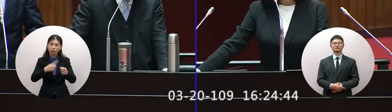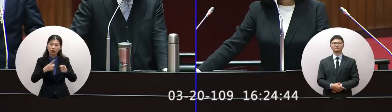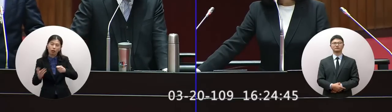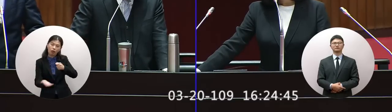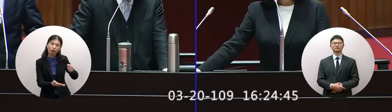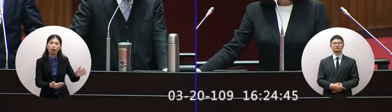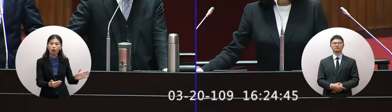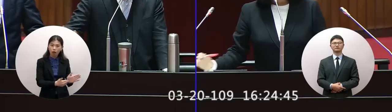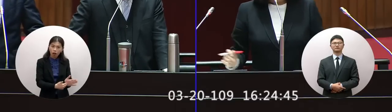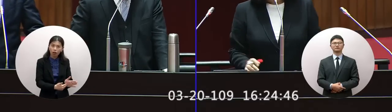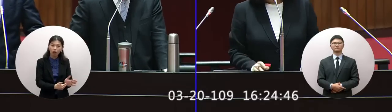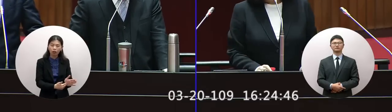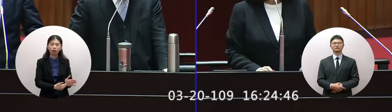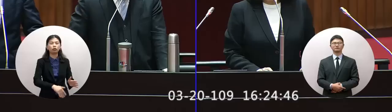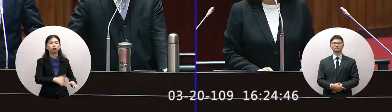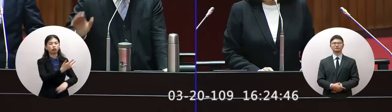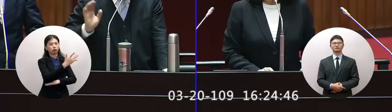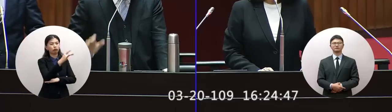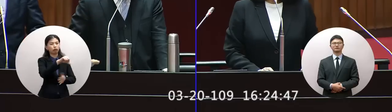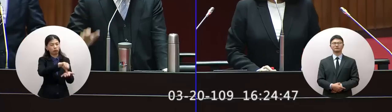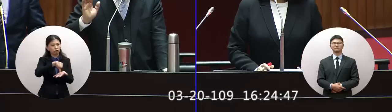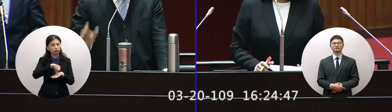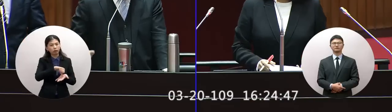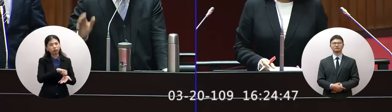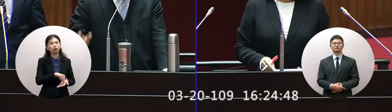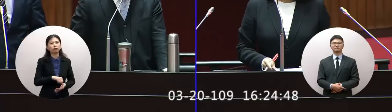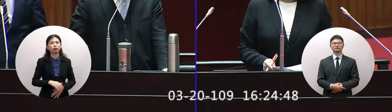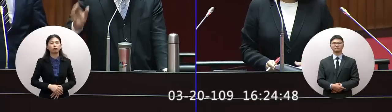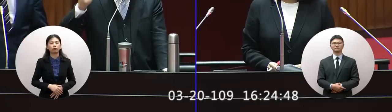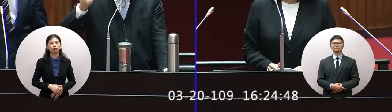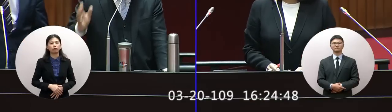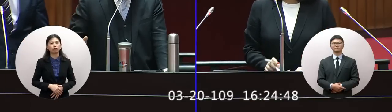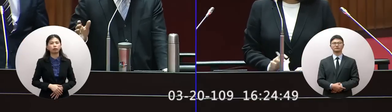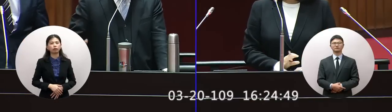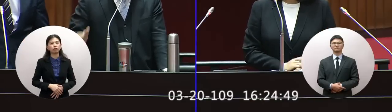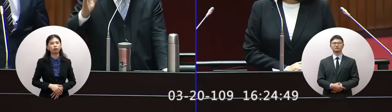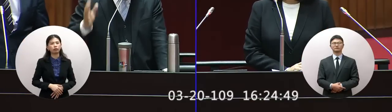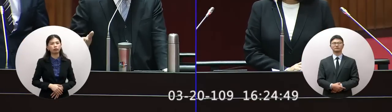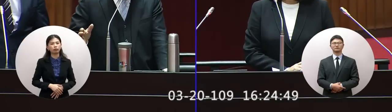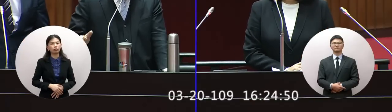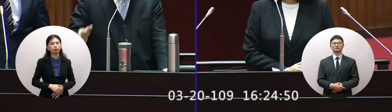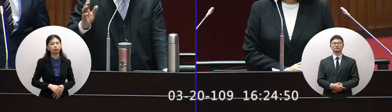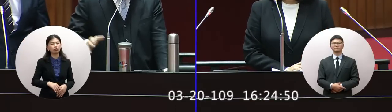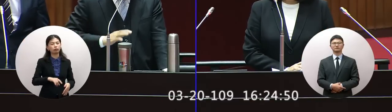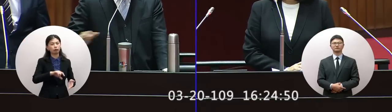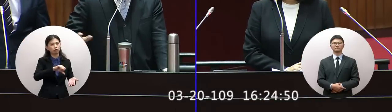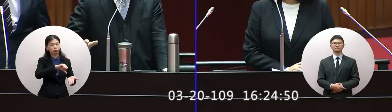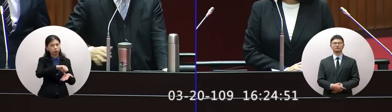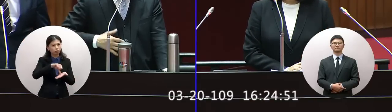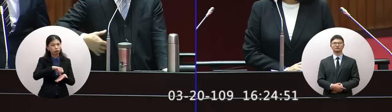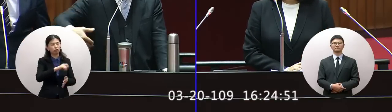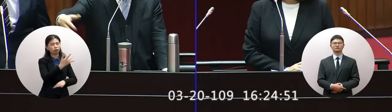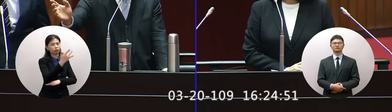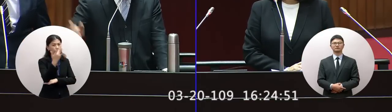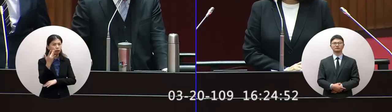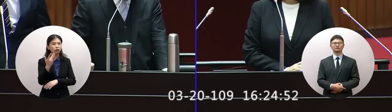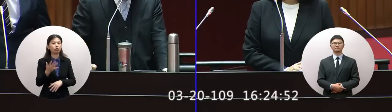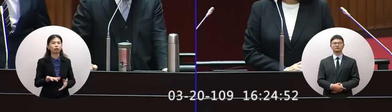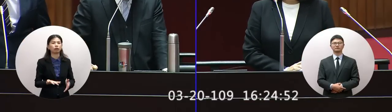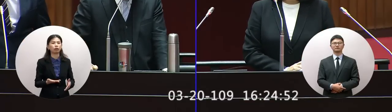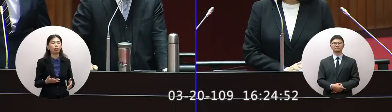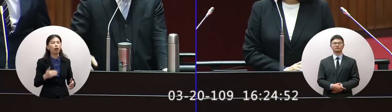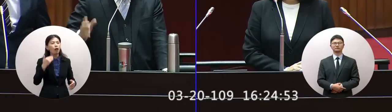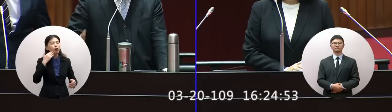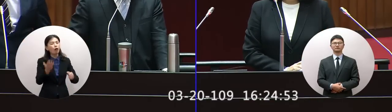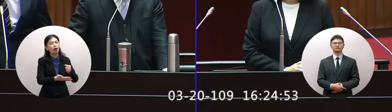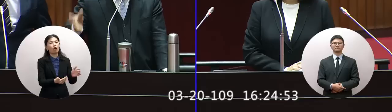田平地种树。正因为平地种树有些是硬休耕的时候不要让其荒